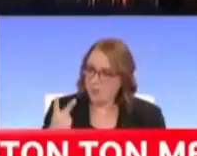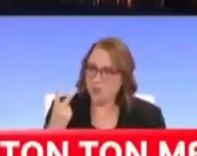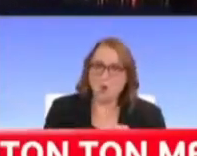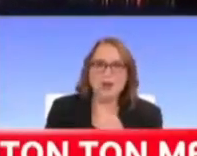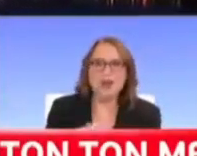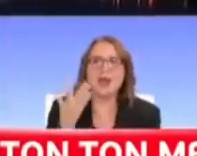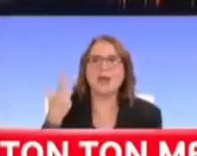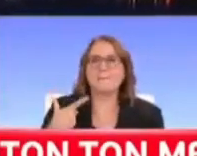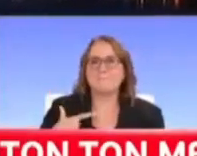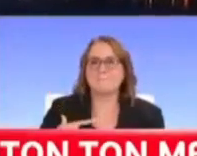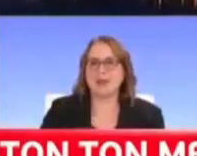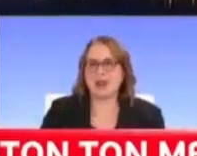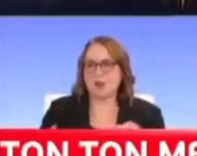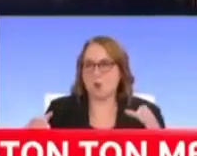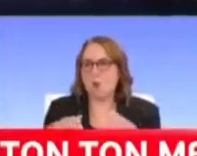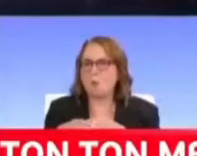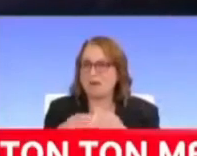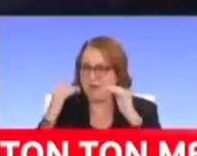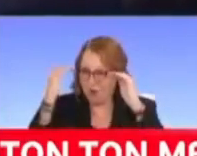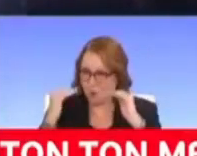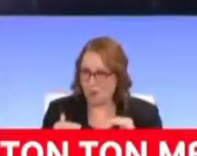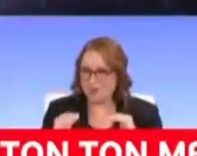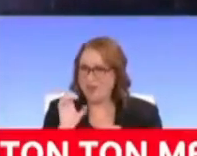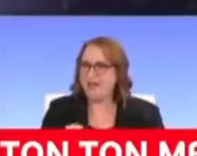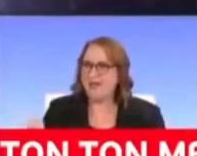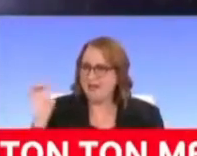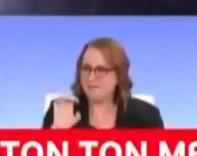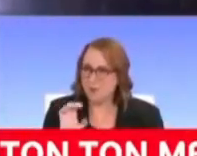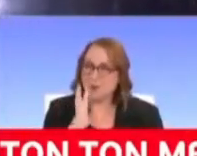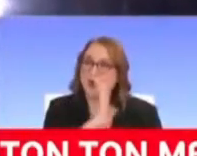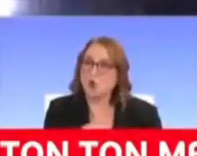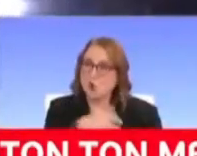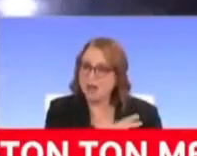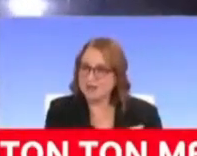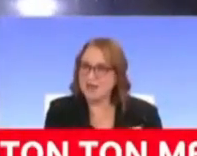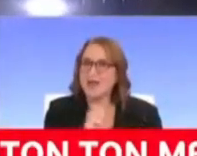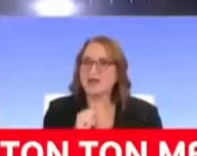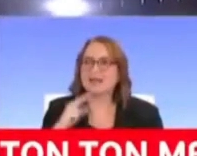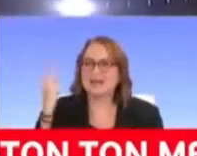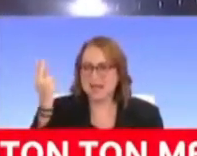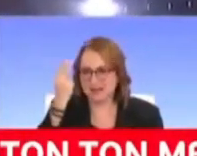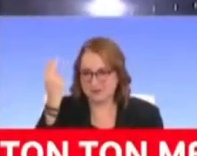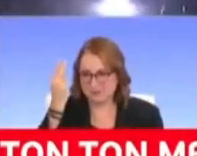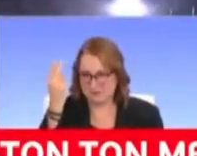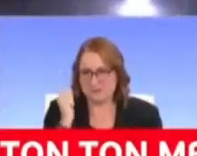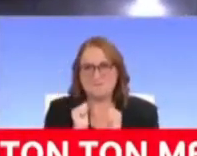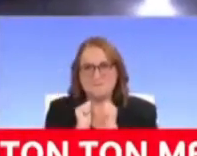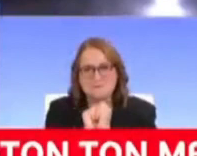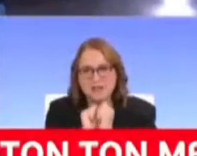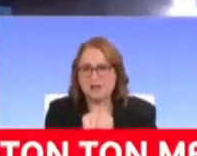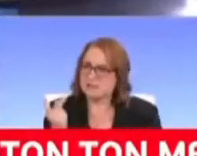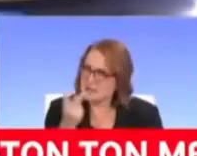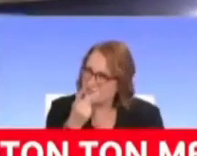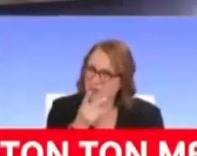η Συμφωνία Αυστραλίας, ΗΠΑ και Βρετανίας μαγειρεύεται εδώ και καιρό. Και καμία από αυτές τις χώρες δεν μπήκε στη διαδικασία να ενημερώσει τις